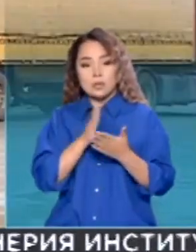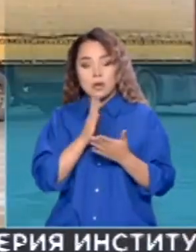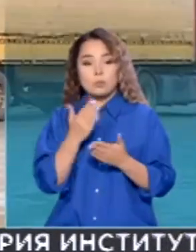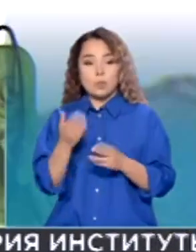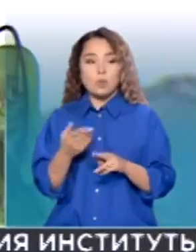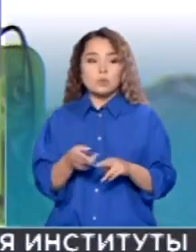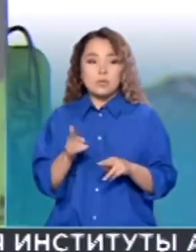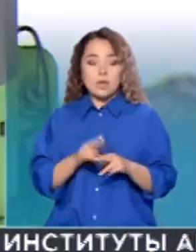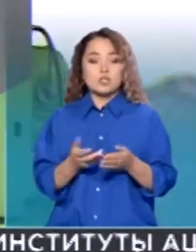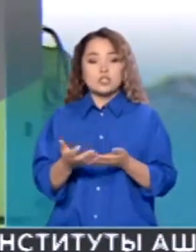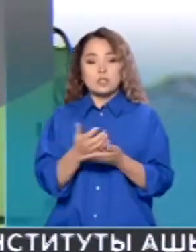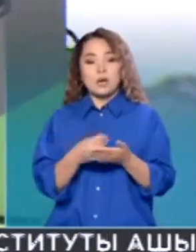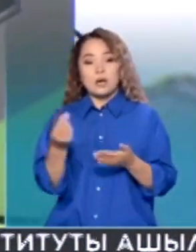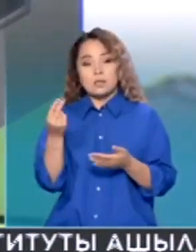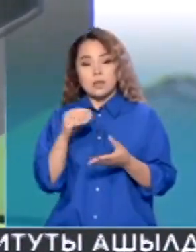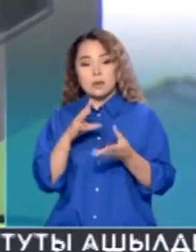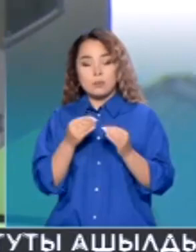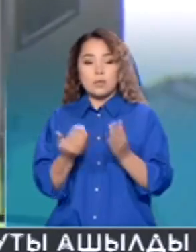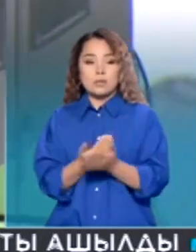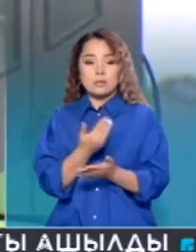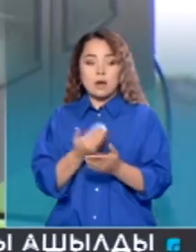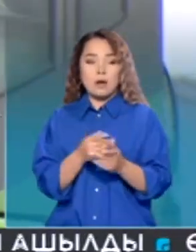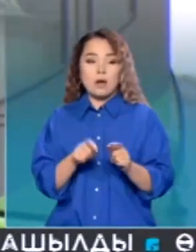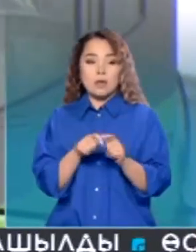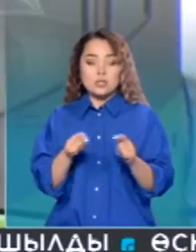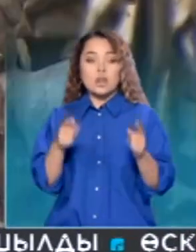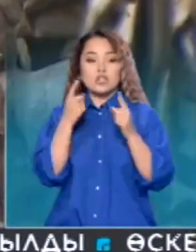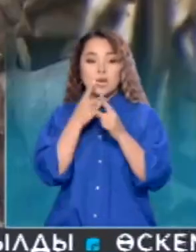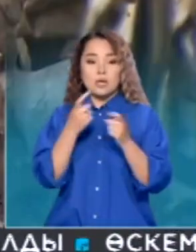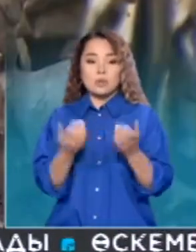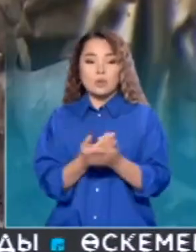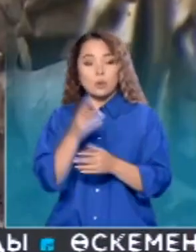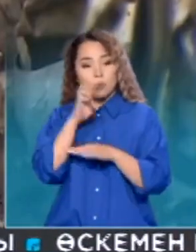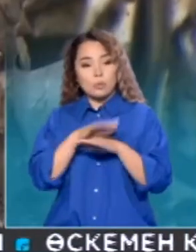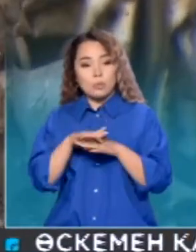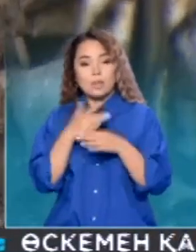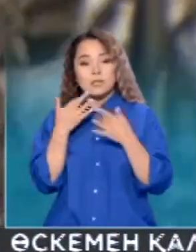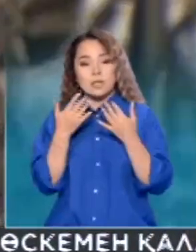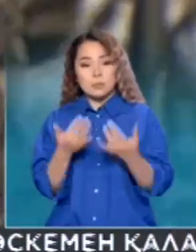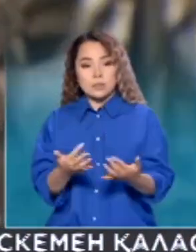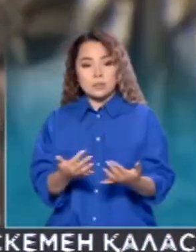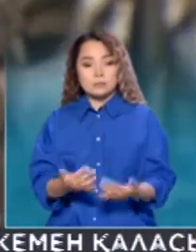Сондықтан жиналған қаражат туралы деректерді ашық жариялауды үкіметтен талап етті.